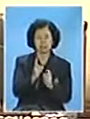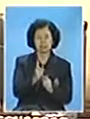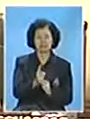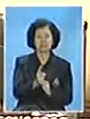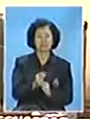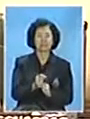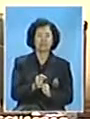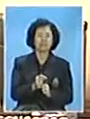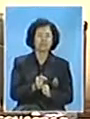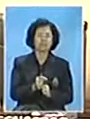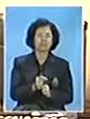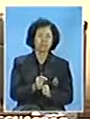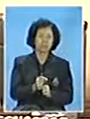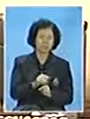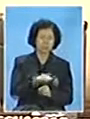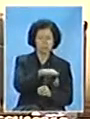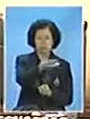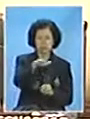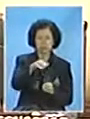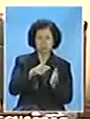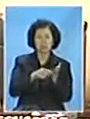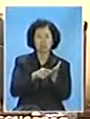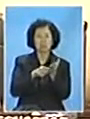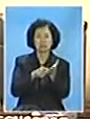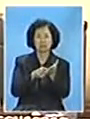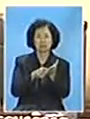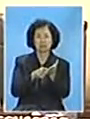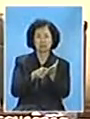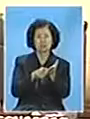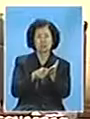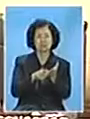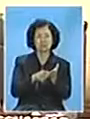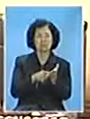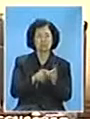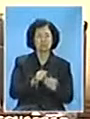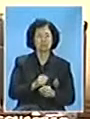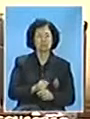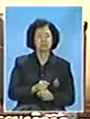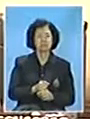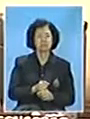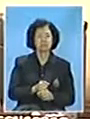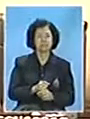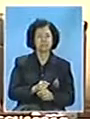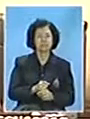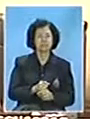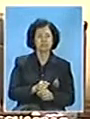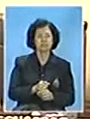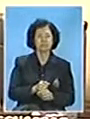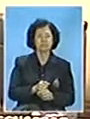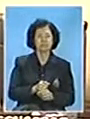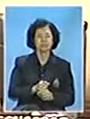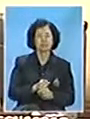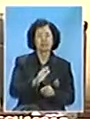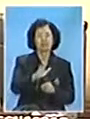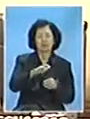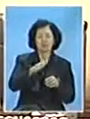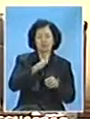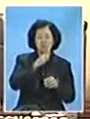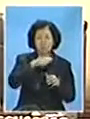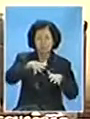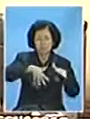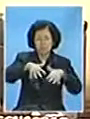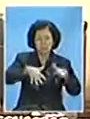ซึ่งจะเห็นว่าพวกเราที่เสนอนี่ก็ไม่ได้หมายความว่าถ้าอย่างถ้าเบิดทางภาคประชาชนยืนยันไม่เอาจริ